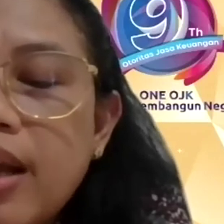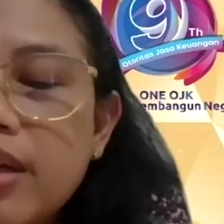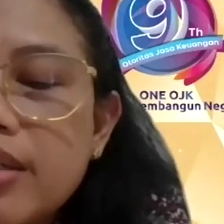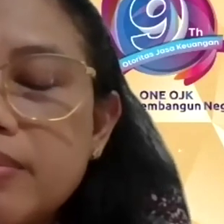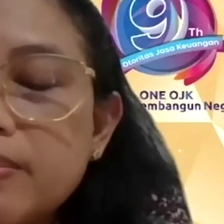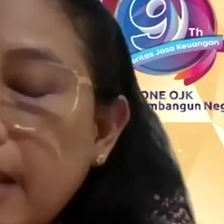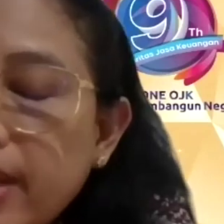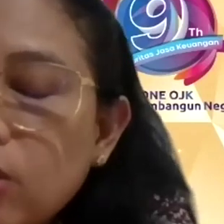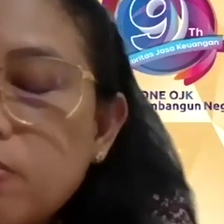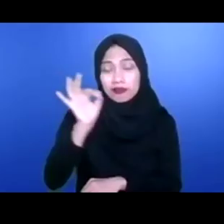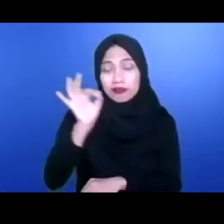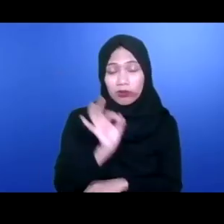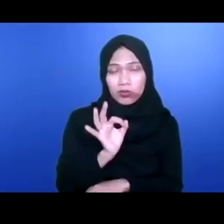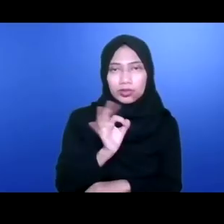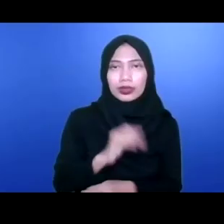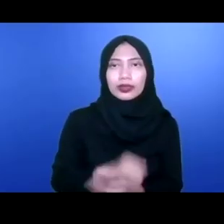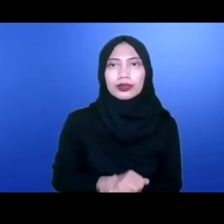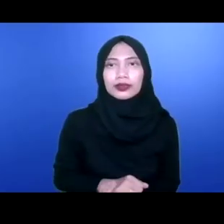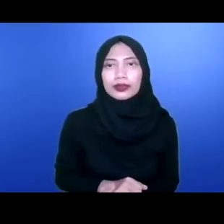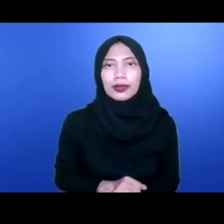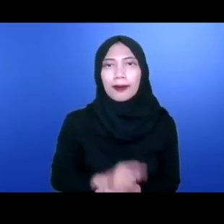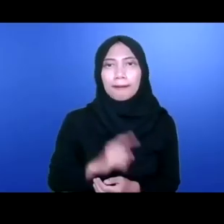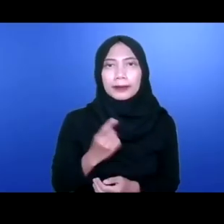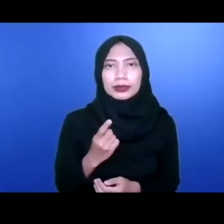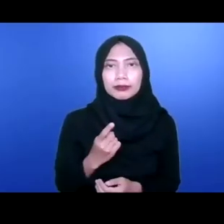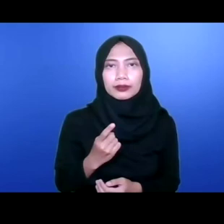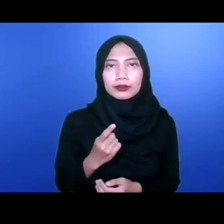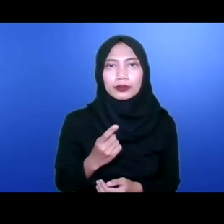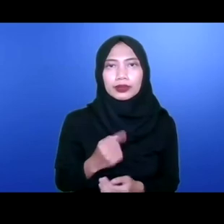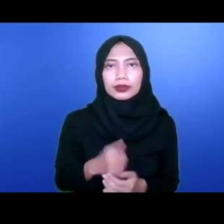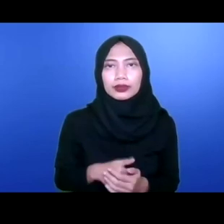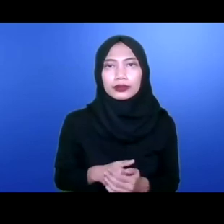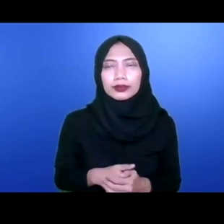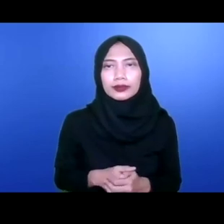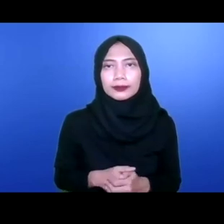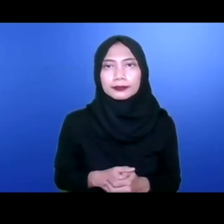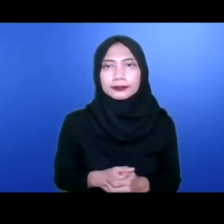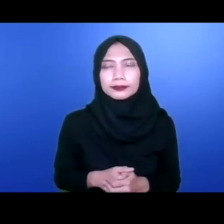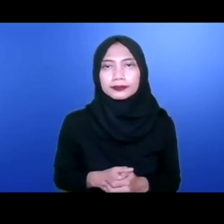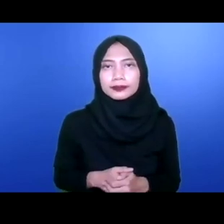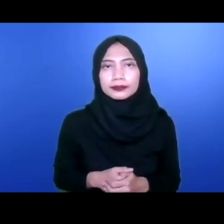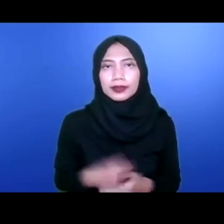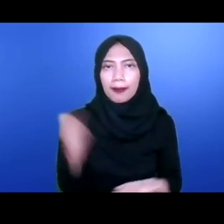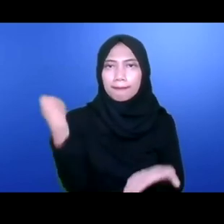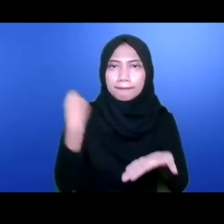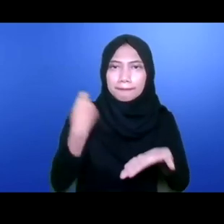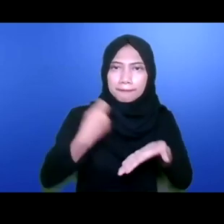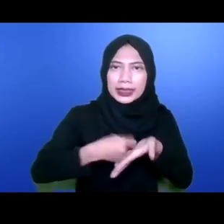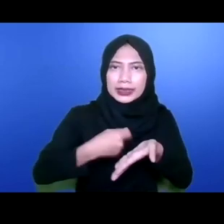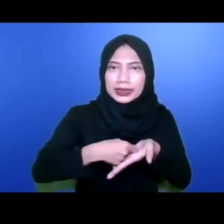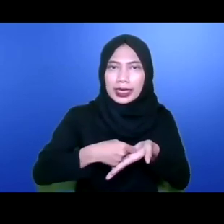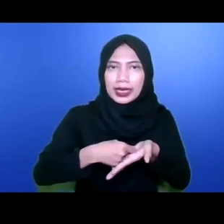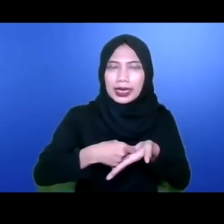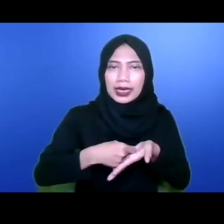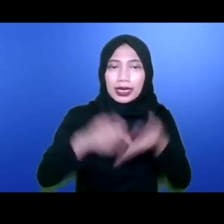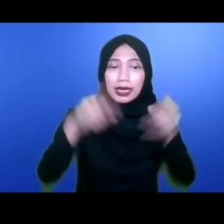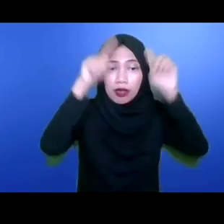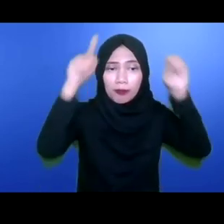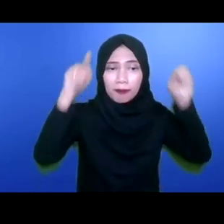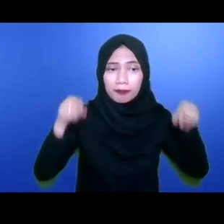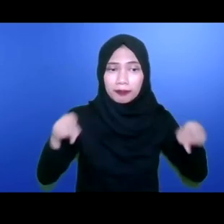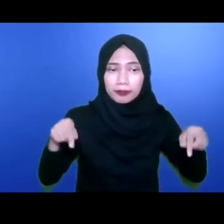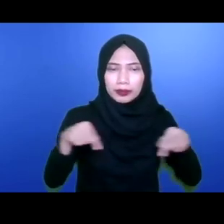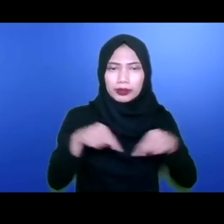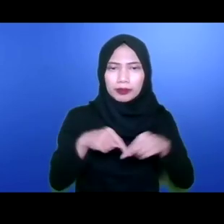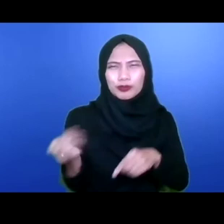supaya, pertama itu pajak, bukan hanya pajak dari usahanya agen, pajak papan namanya aja sudah merupakan masalah buat bank.